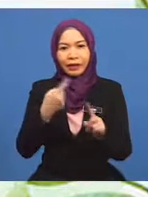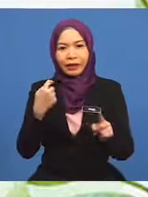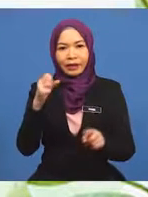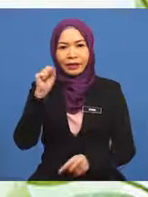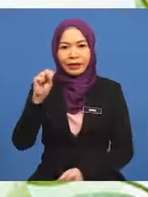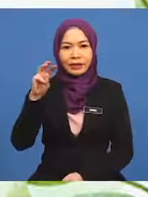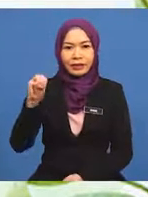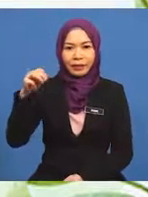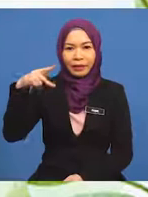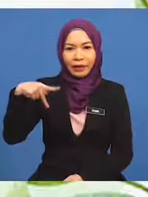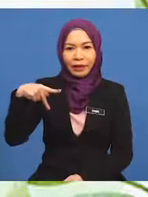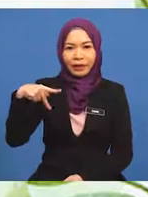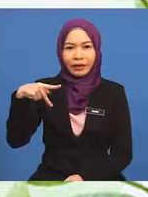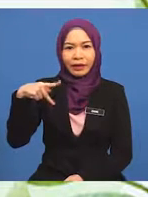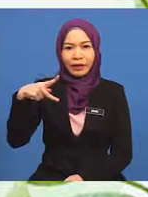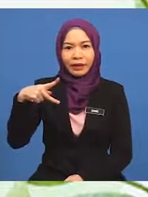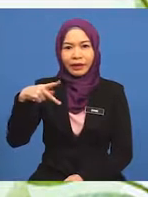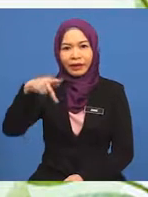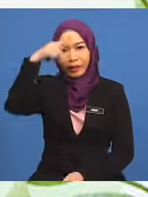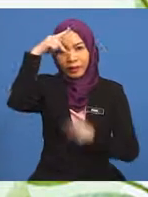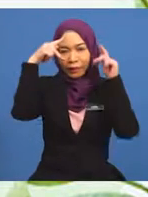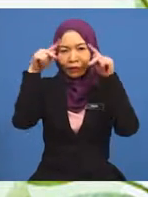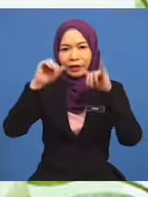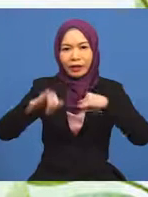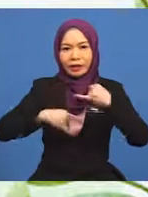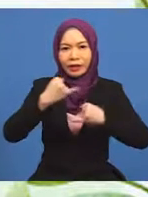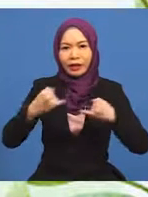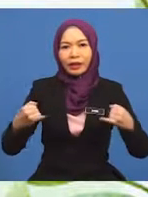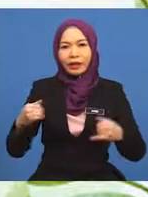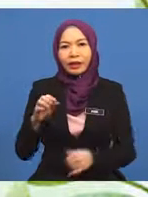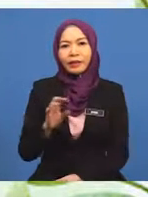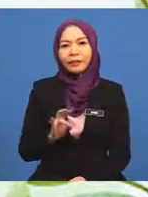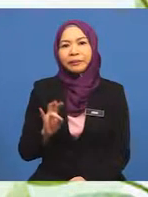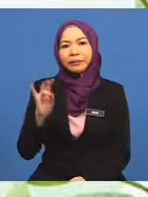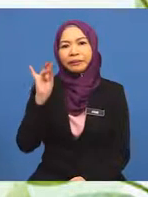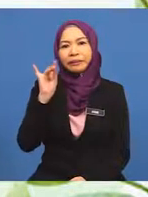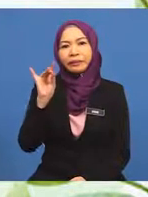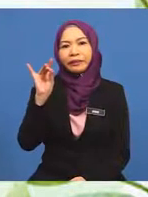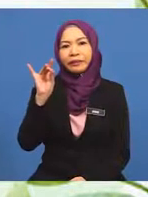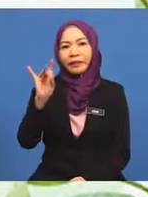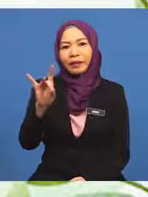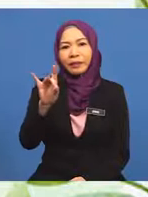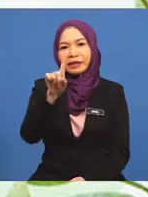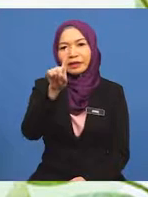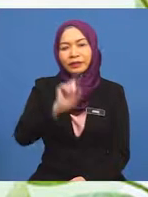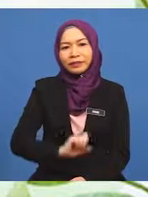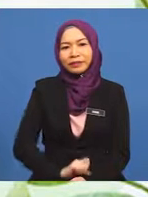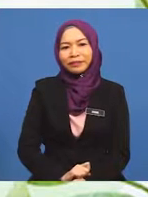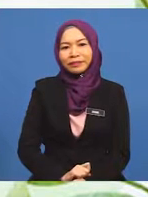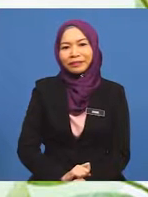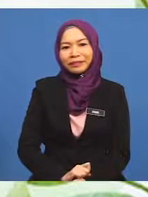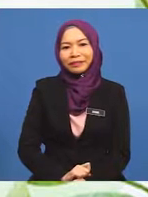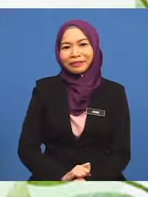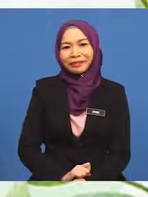Putrajaya Prisin 81. Diharapkan semua dalam keadaan sihat dan sentiasa kekal selamat.